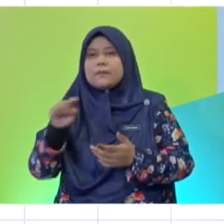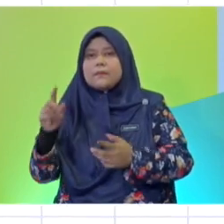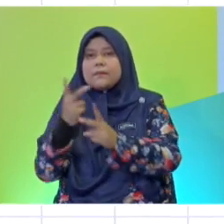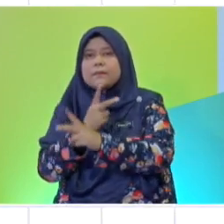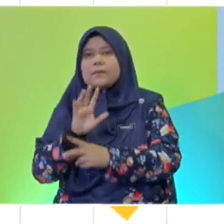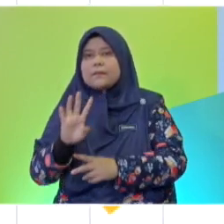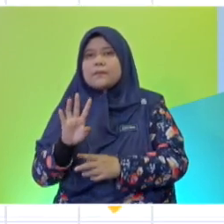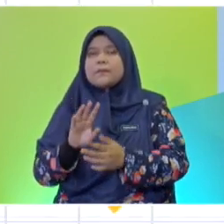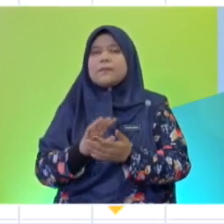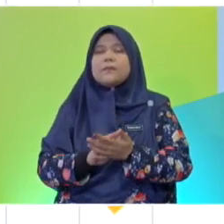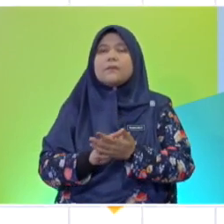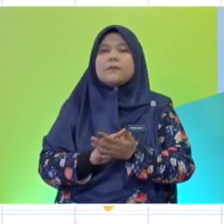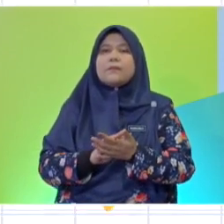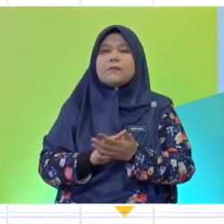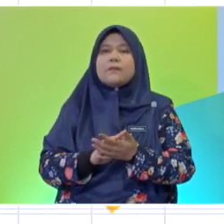18